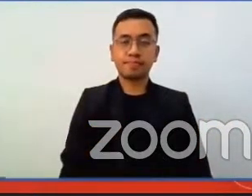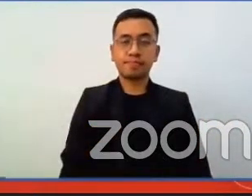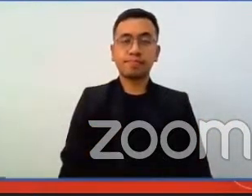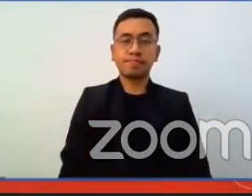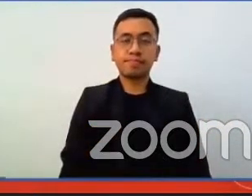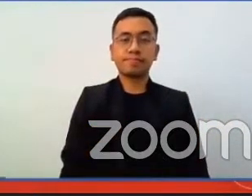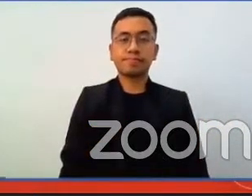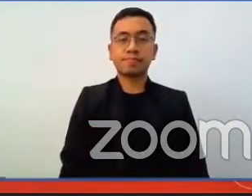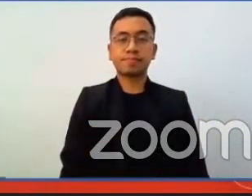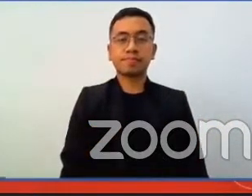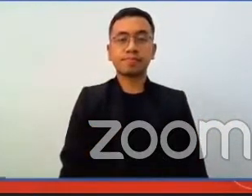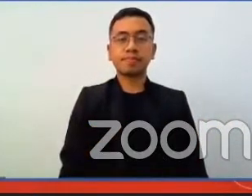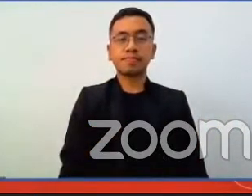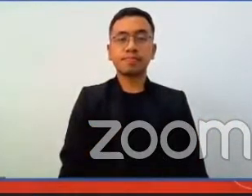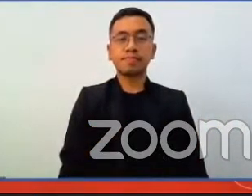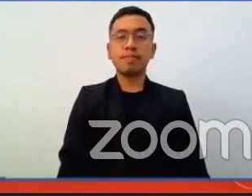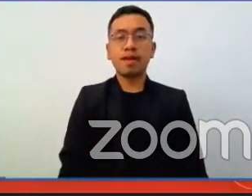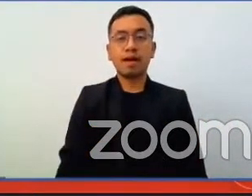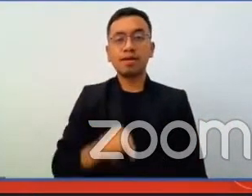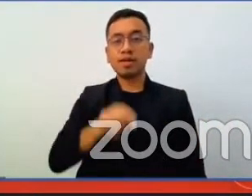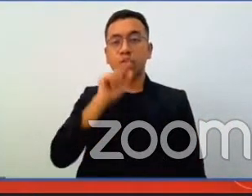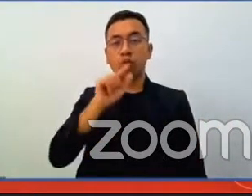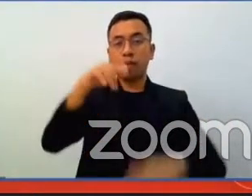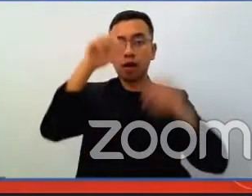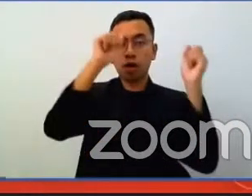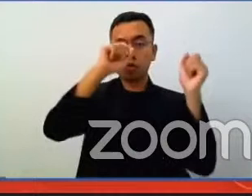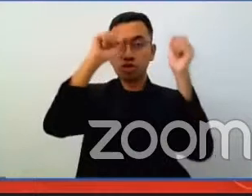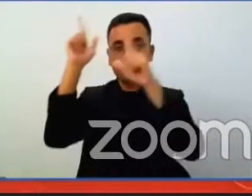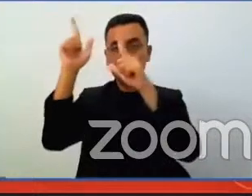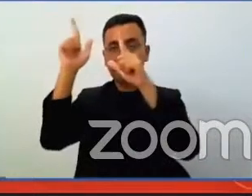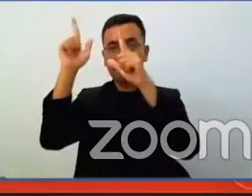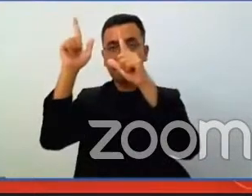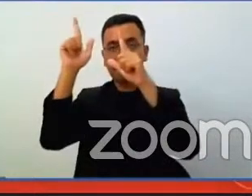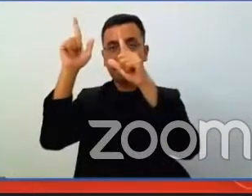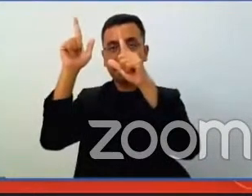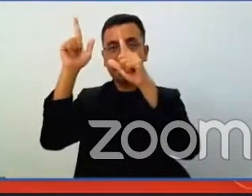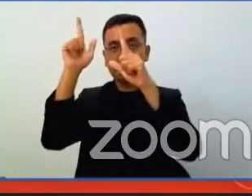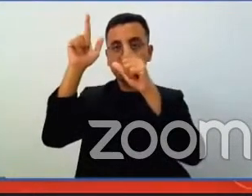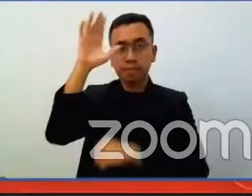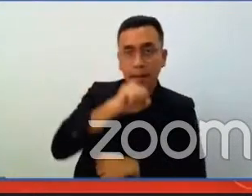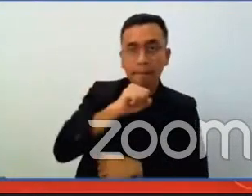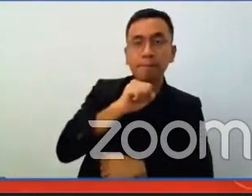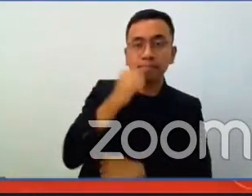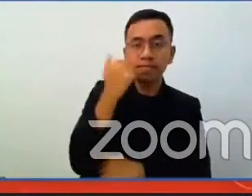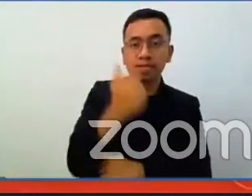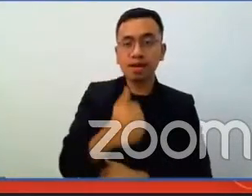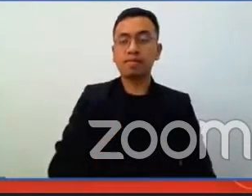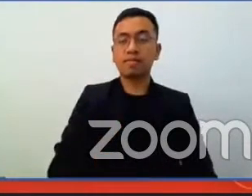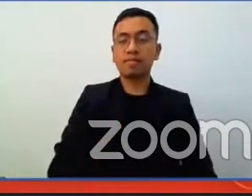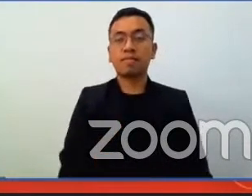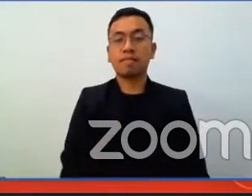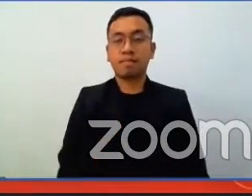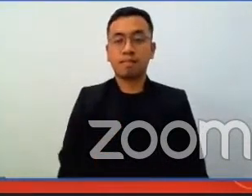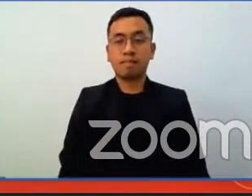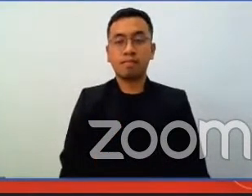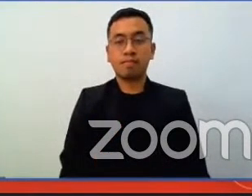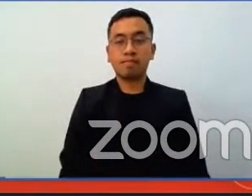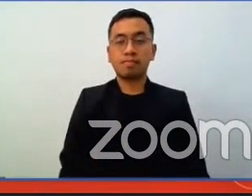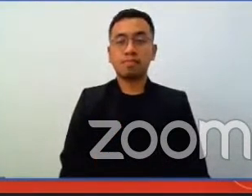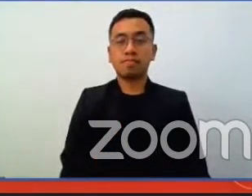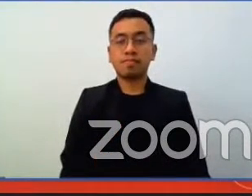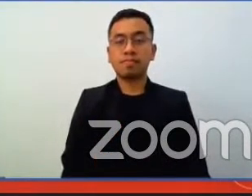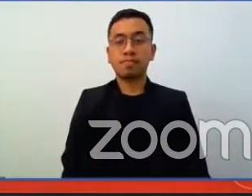sebatas pada penguasaan konsep. Ya, penguasaan konsep di virtual lab jelas